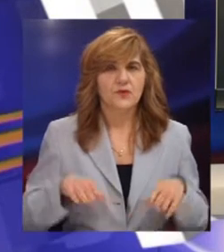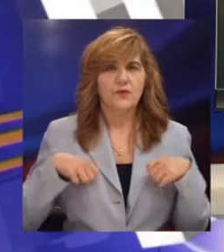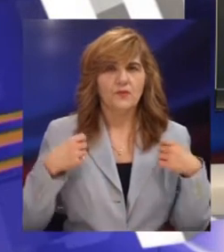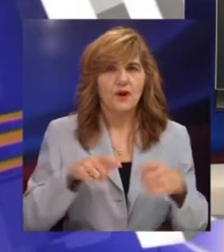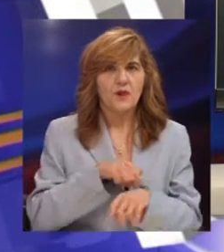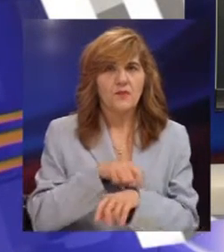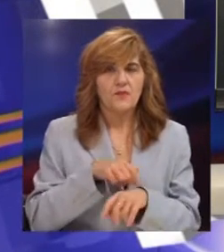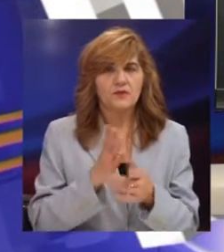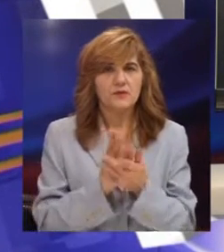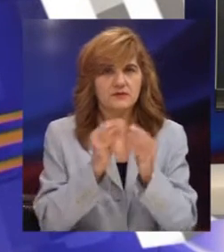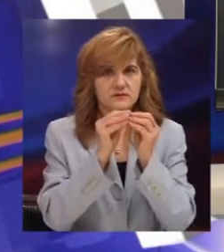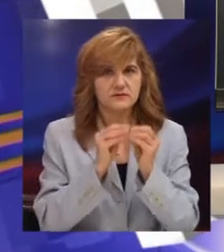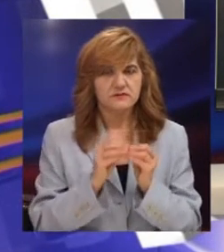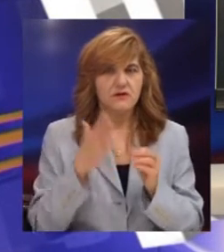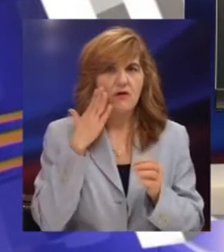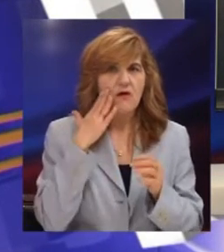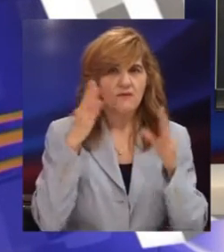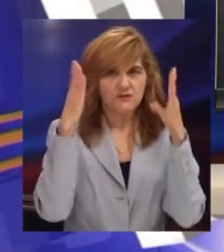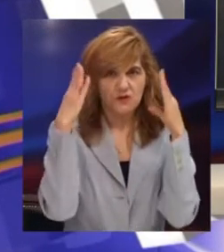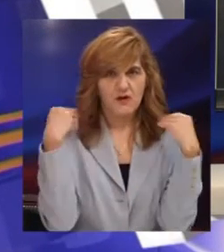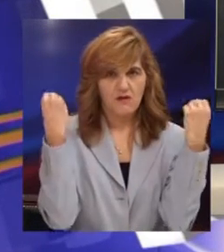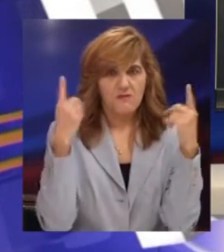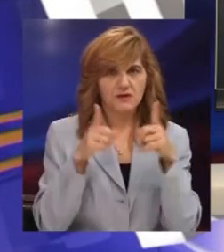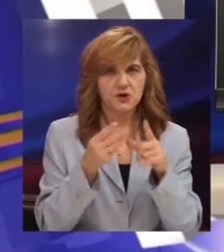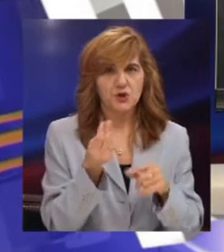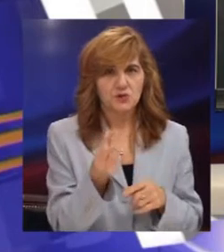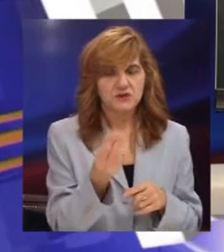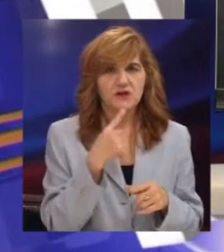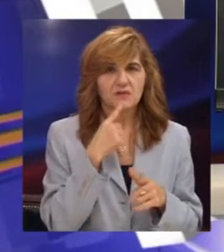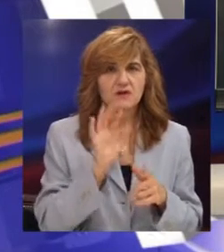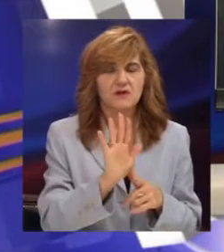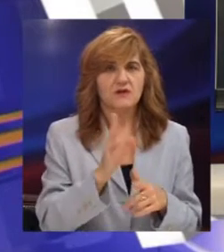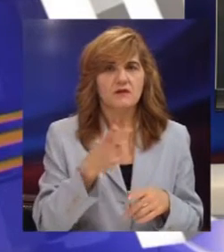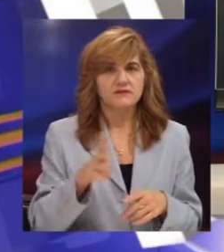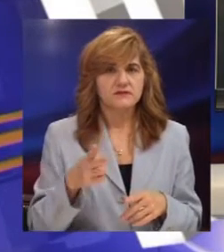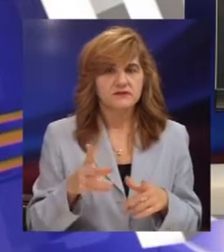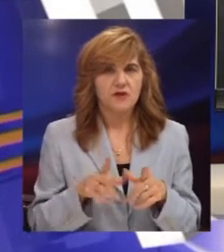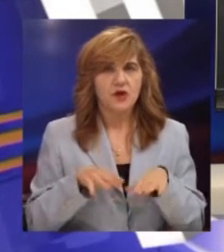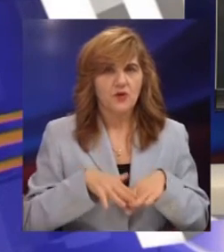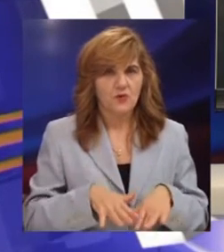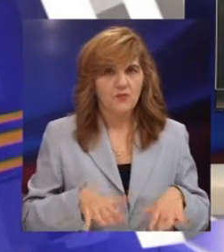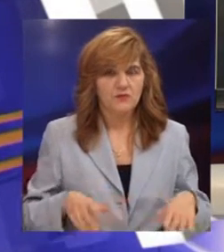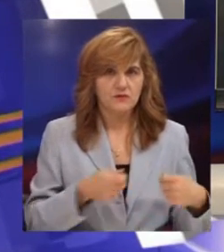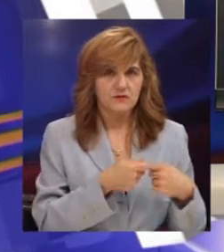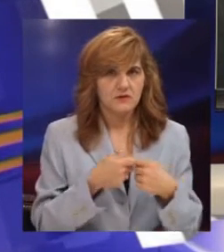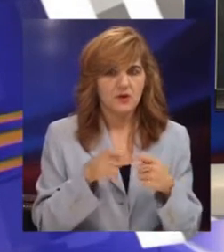Tokom prepodneva održan je sastanak predstavnika Američke ambasade u Srbiji i predstavnika Nacionalnog savjeta Bunjevačke nacionalne manjine u